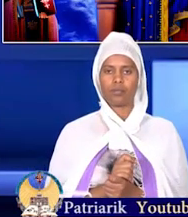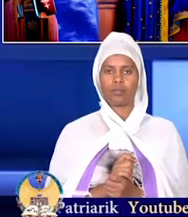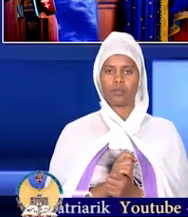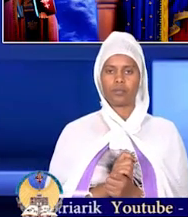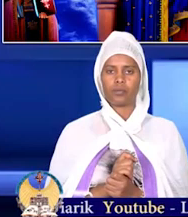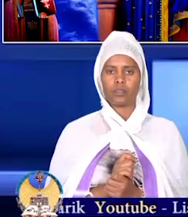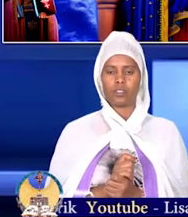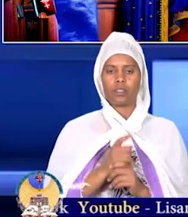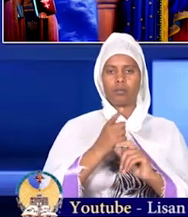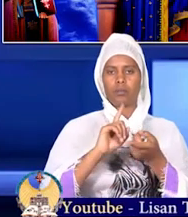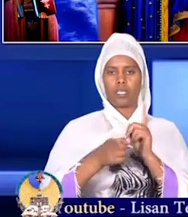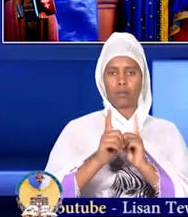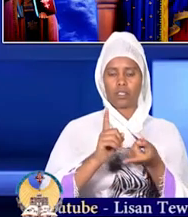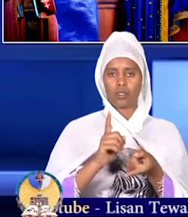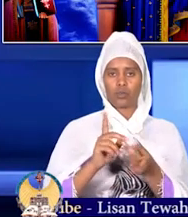غول